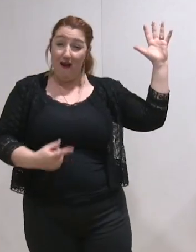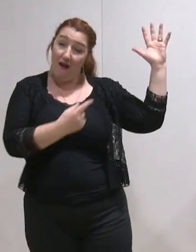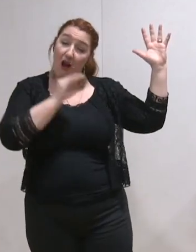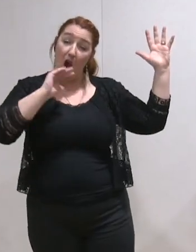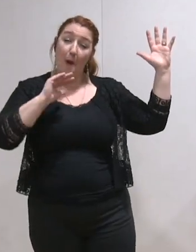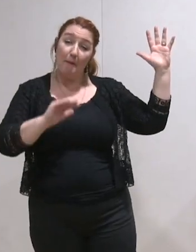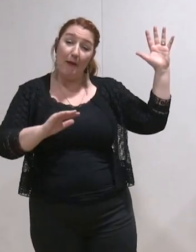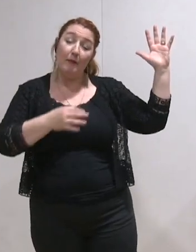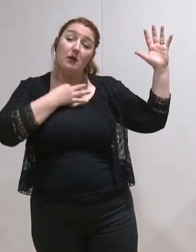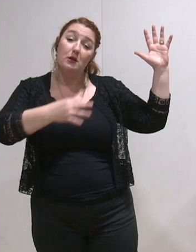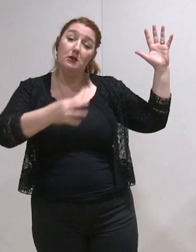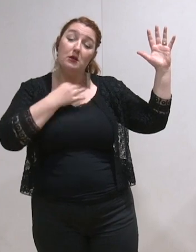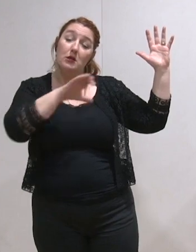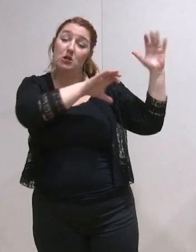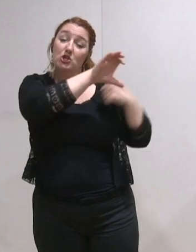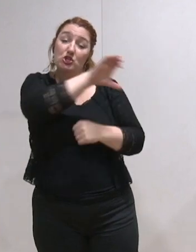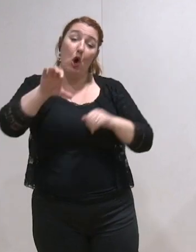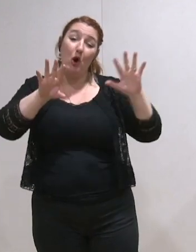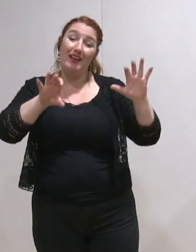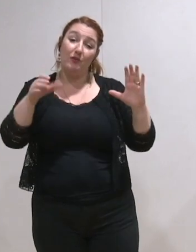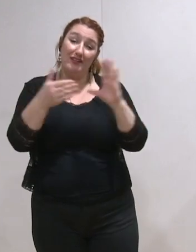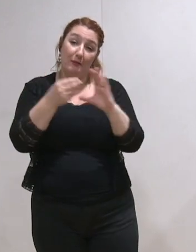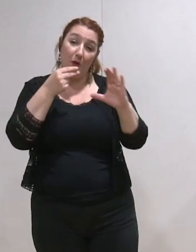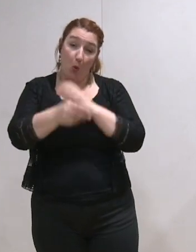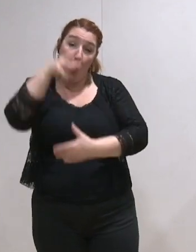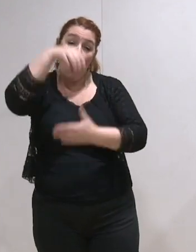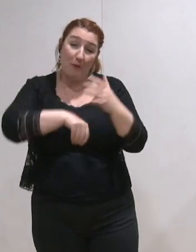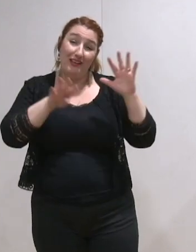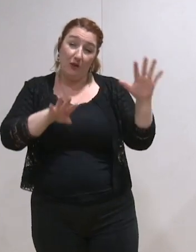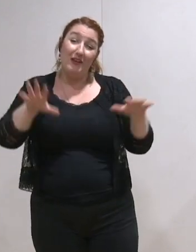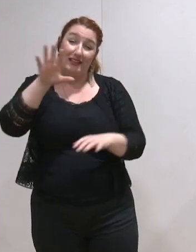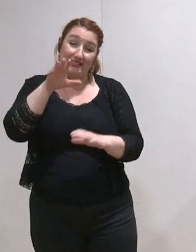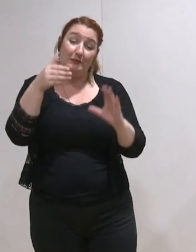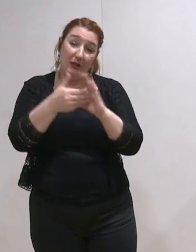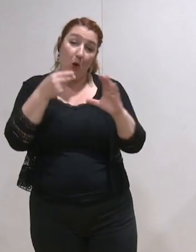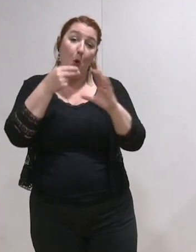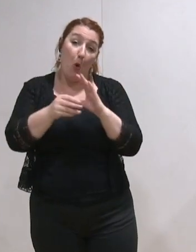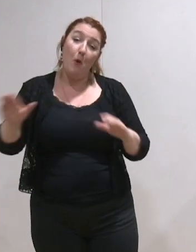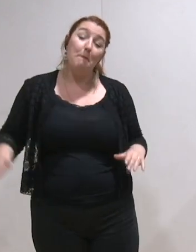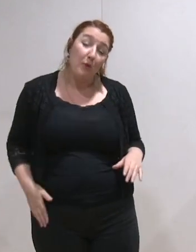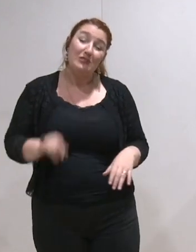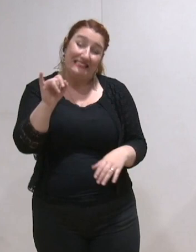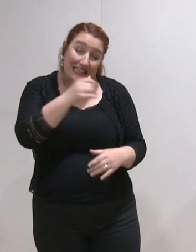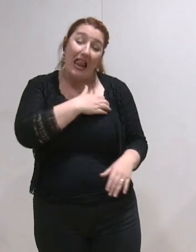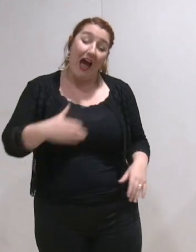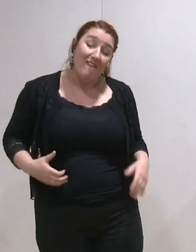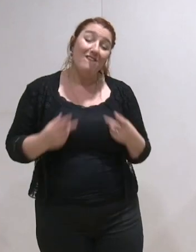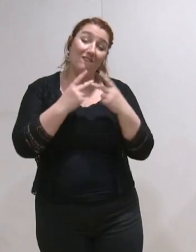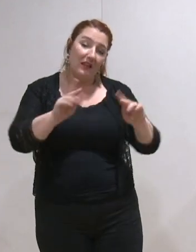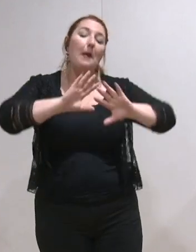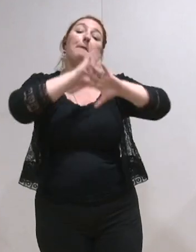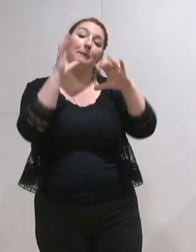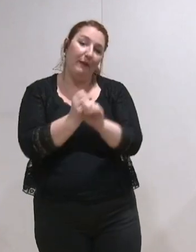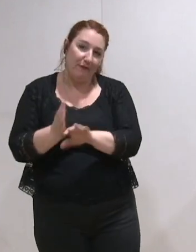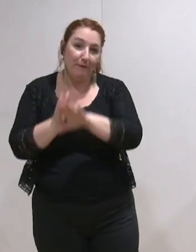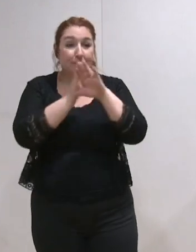coûter 190000 € donc 95000 € à la charge de la ville passons je vous le dis tout net s'il avait fallu aider